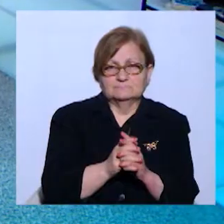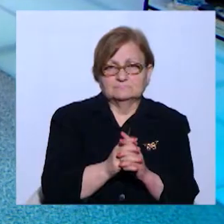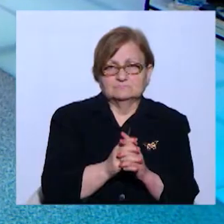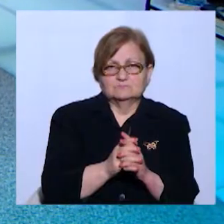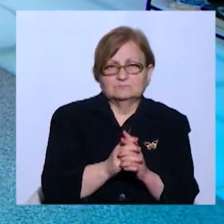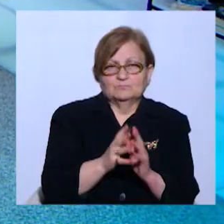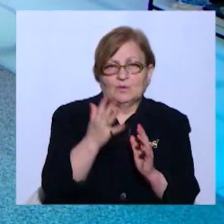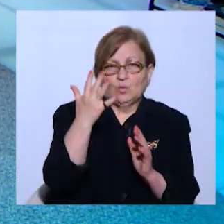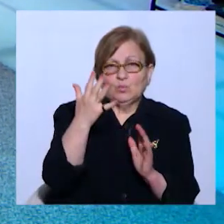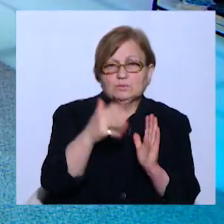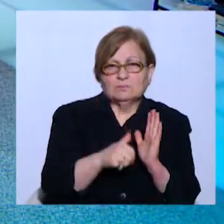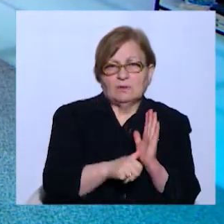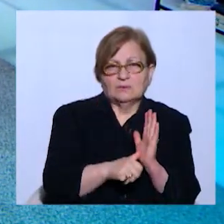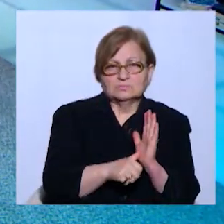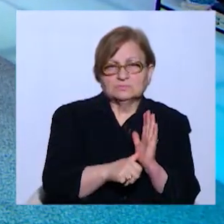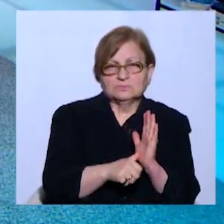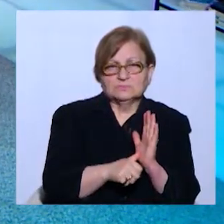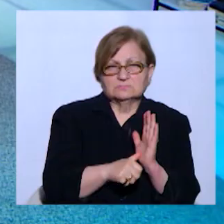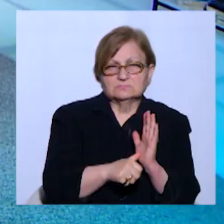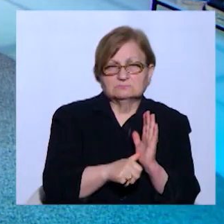5 6-დი.